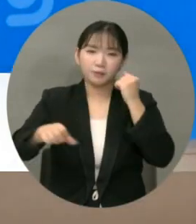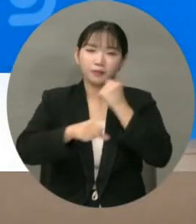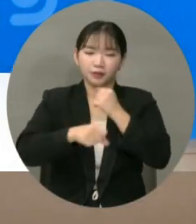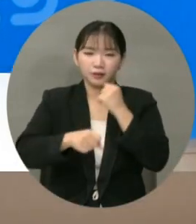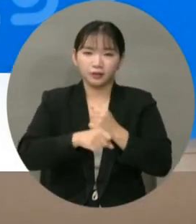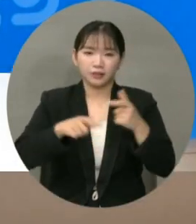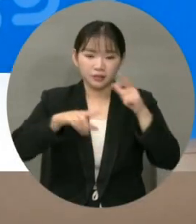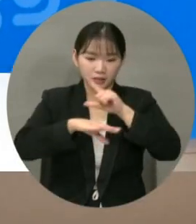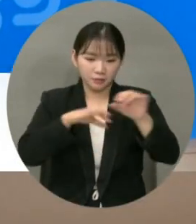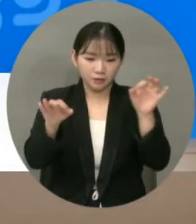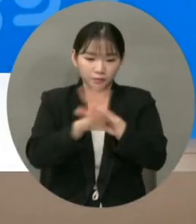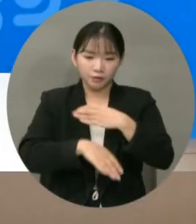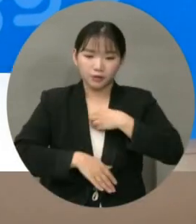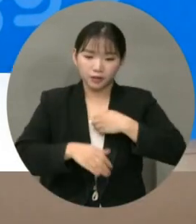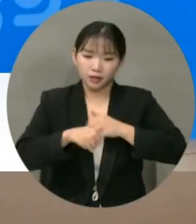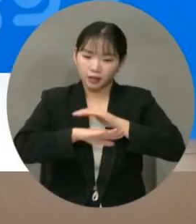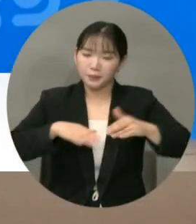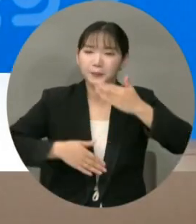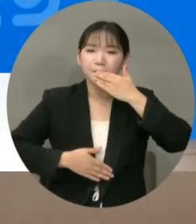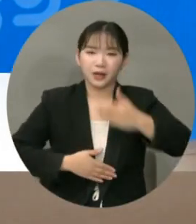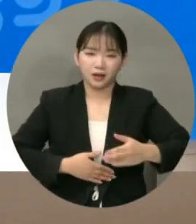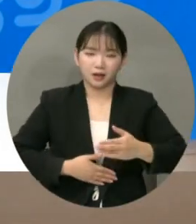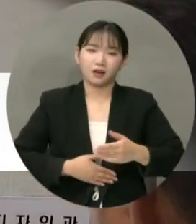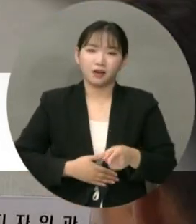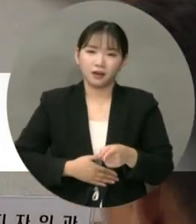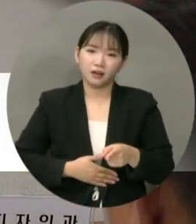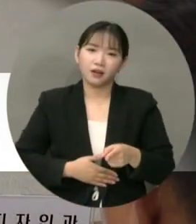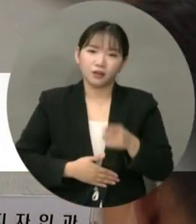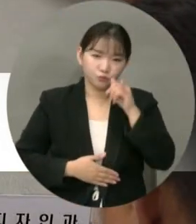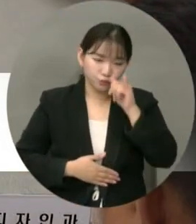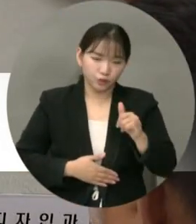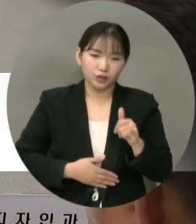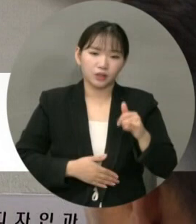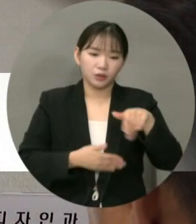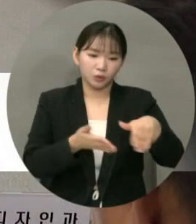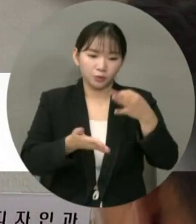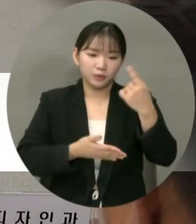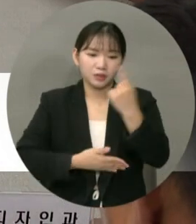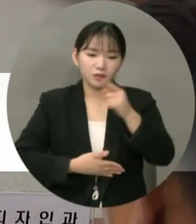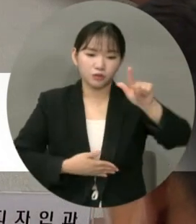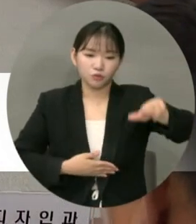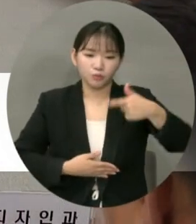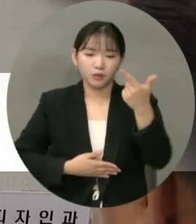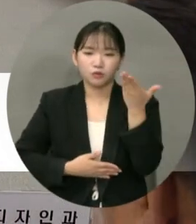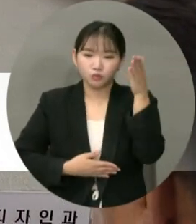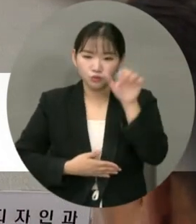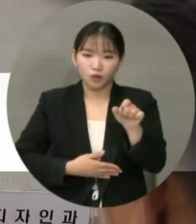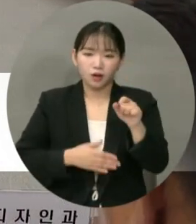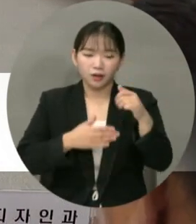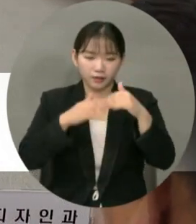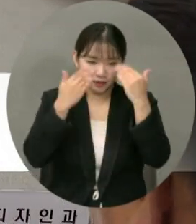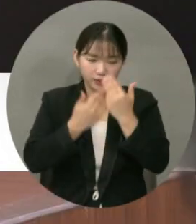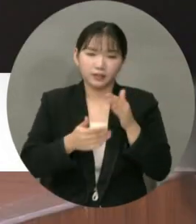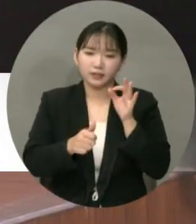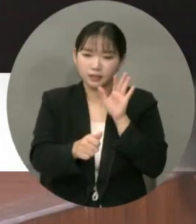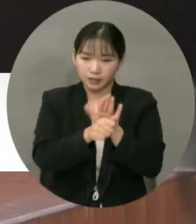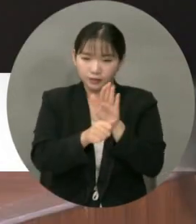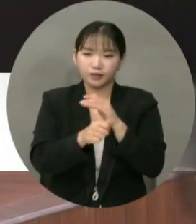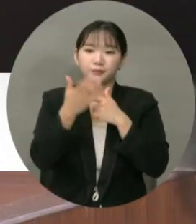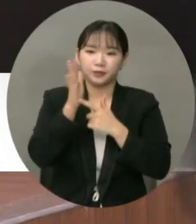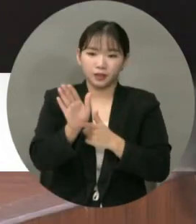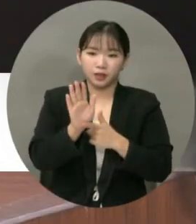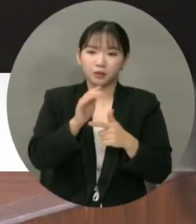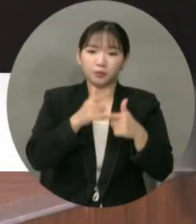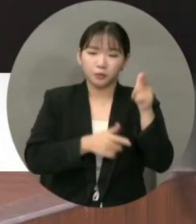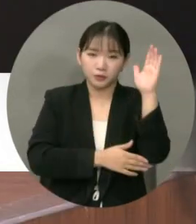위기 극복의 발판을 마련한 쾌거라며 도비에 169억 원을 전폭 지원하겠다고 환영했습니다 박홍률